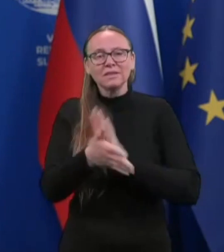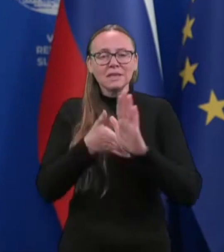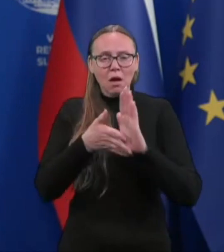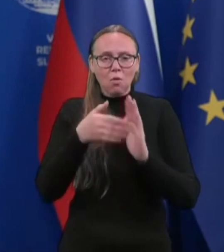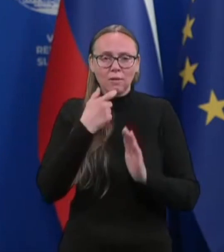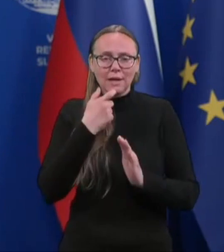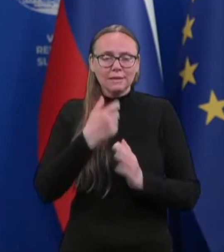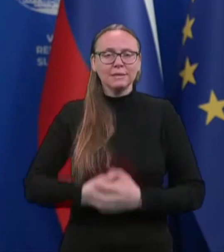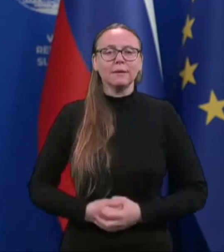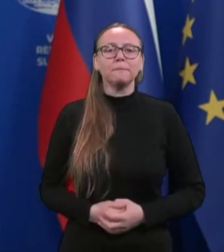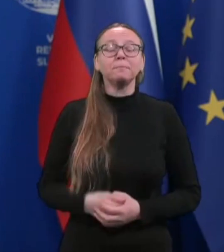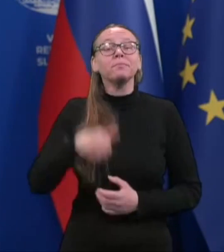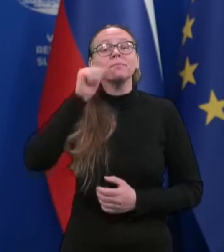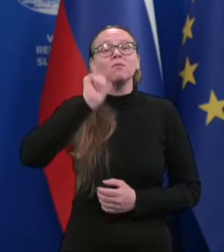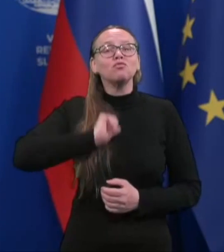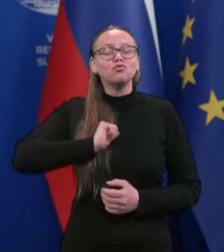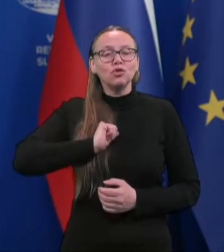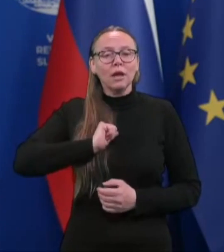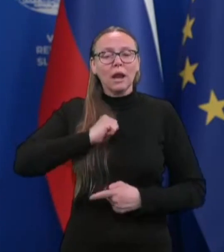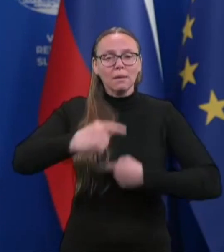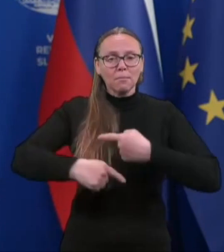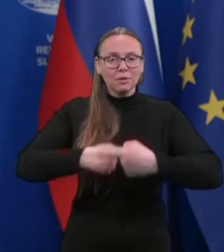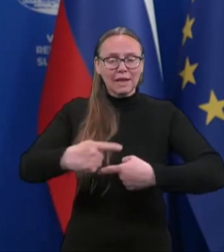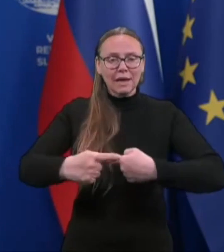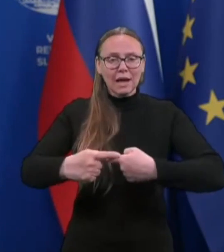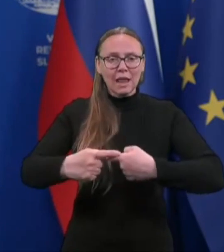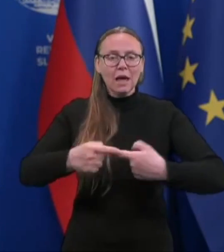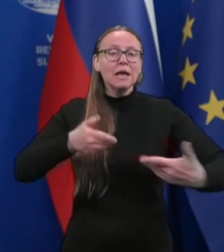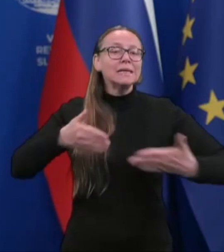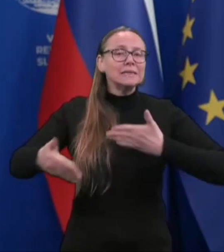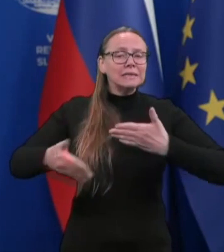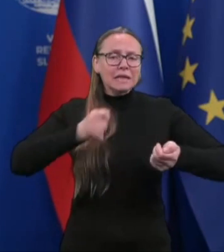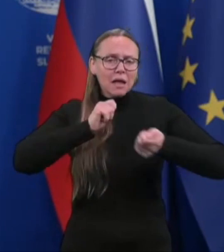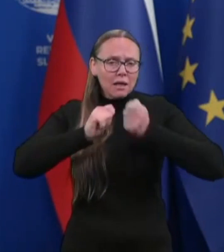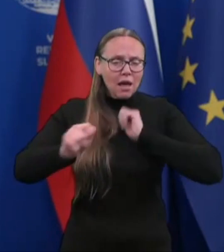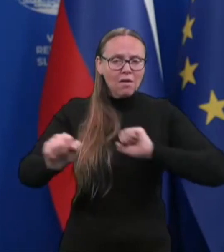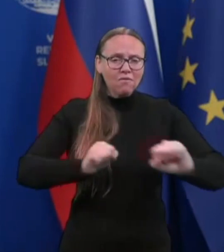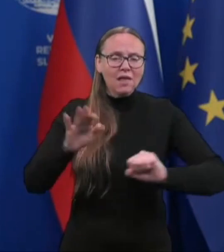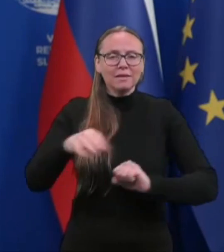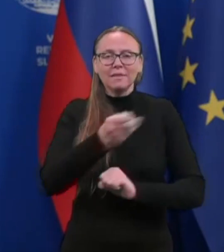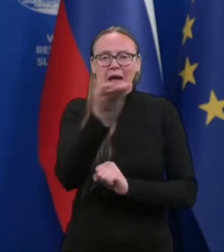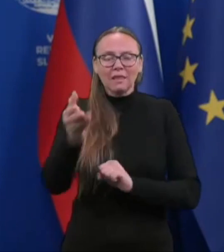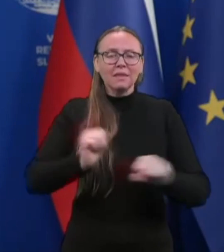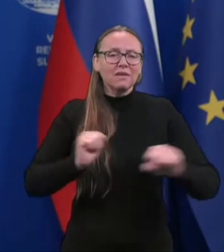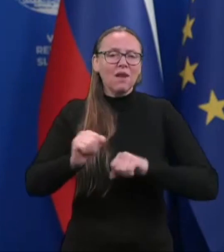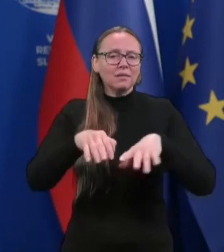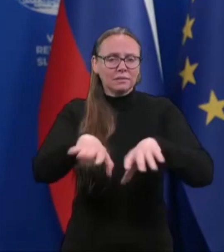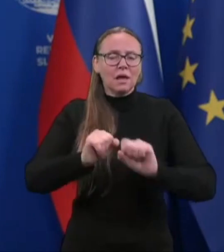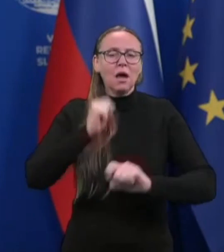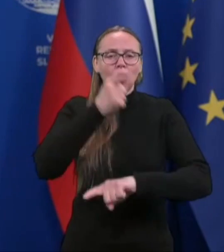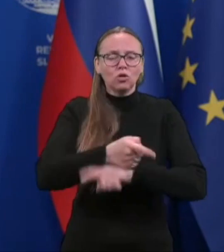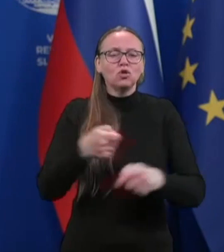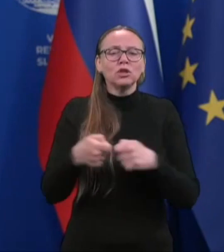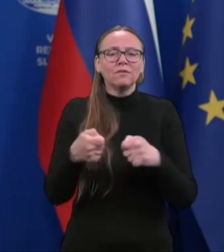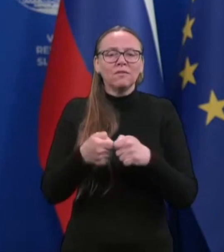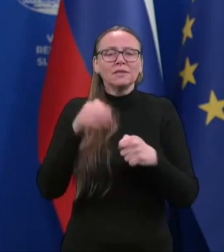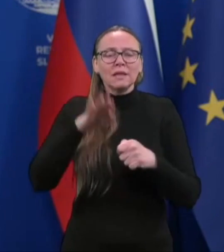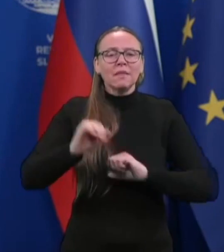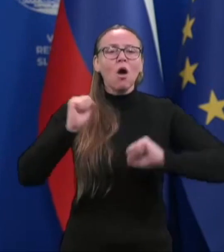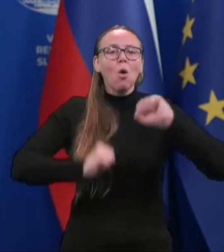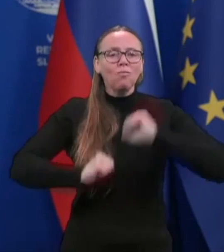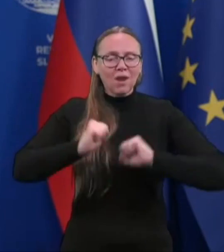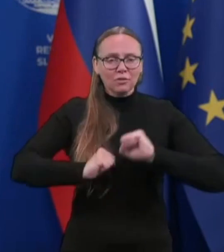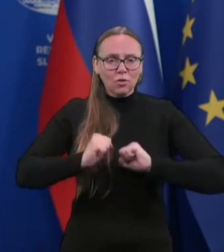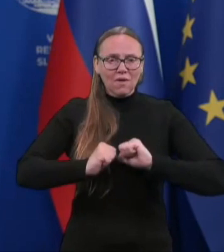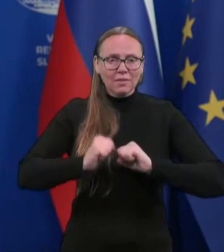jezik. Včeraj je potekala seja vlade, na kateri je vlada sprejela odločitve vezane na obvladovanje